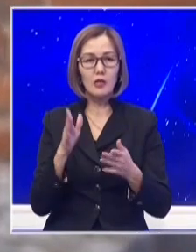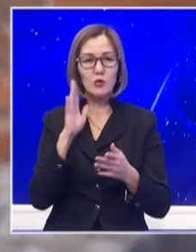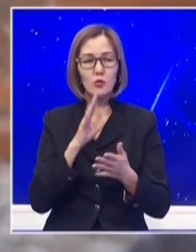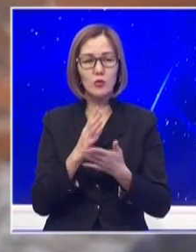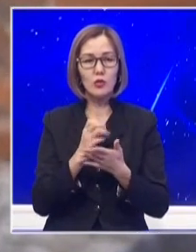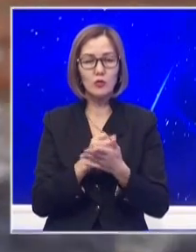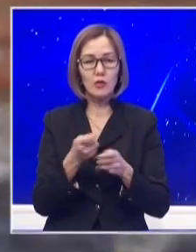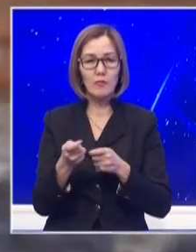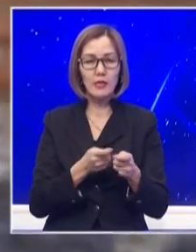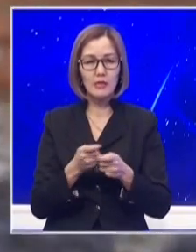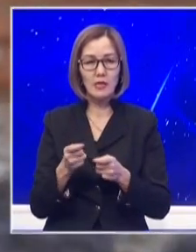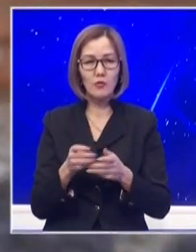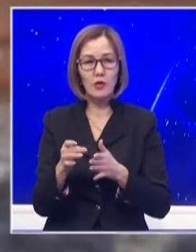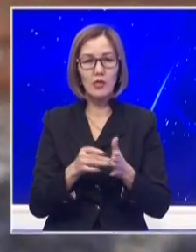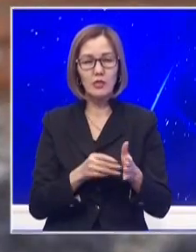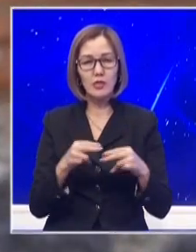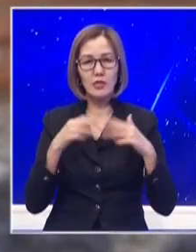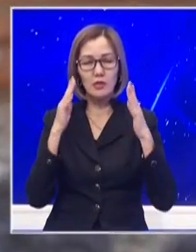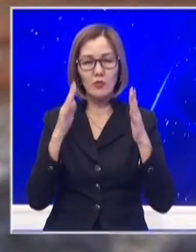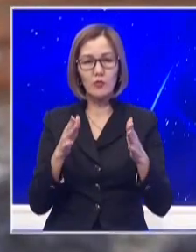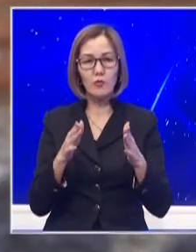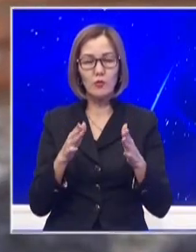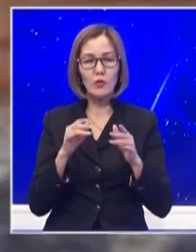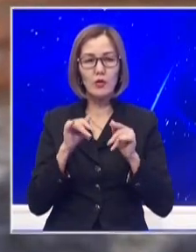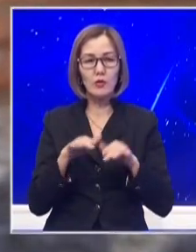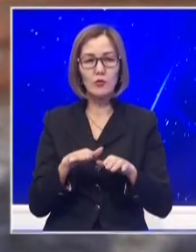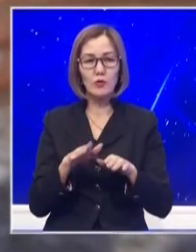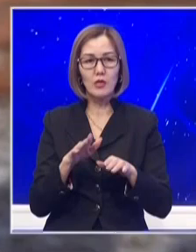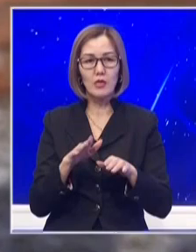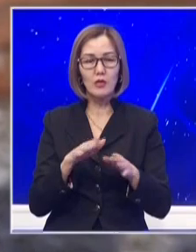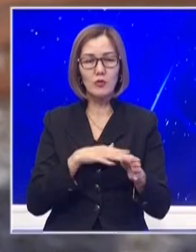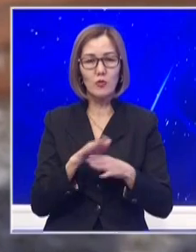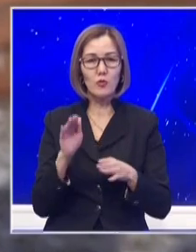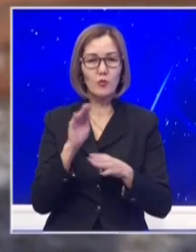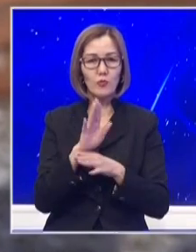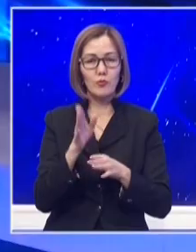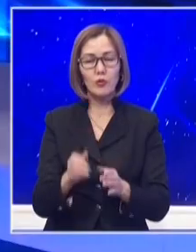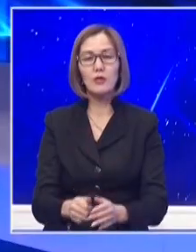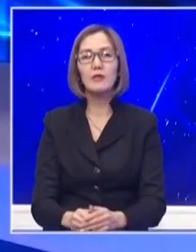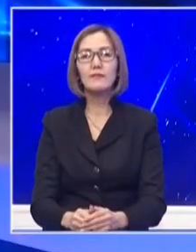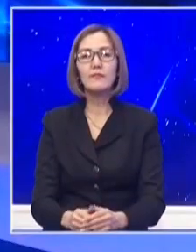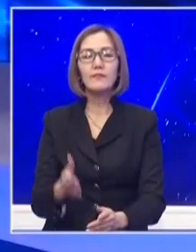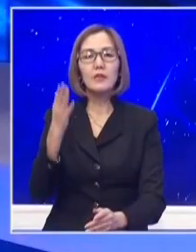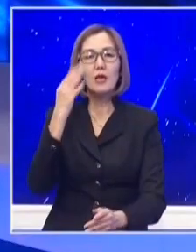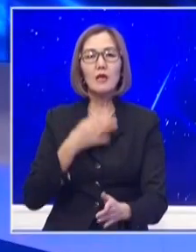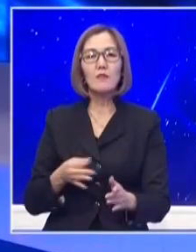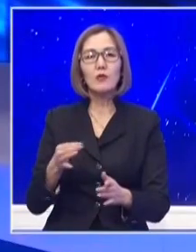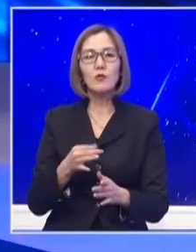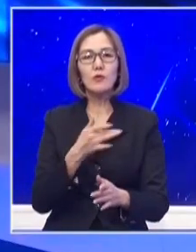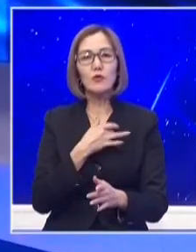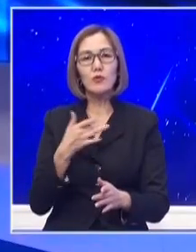басқару органдары жедел ден қою шараларын қабылдай алатын нормалар толықтырылатын болады. Алматы